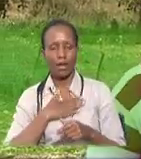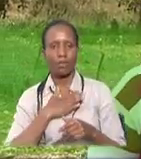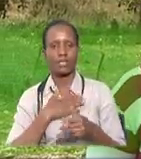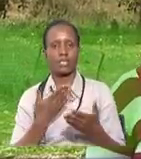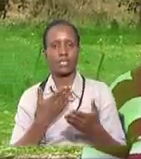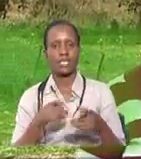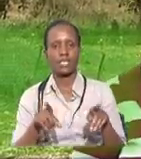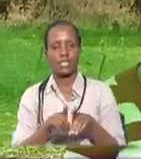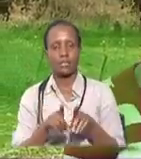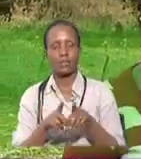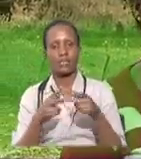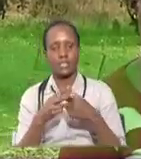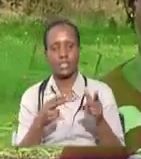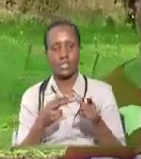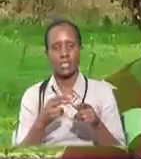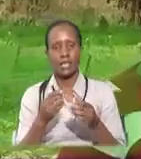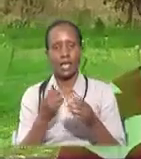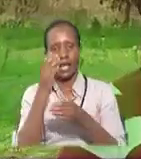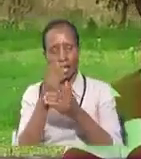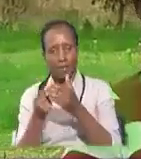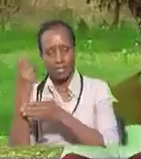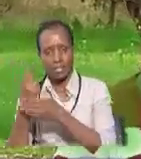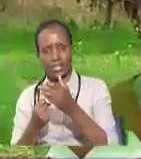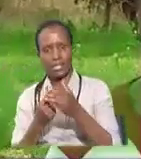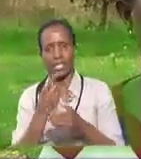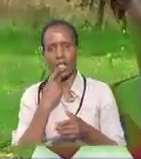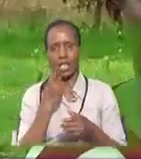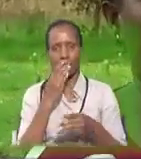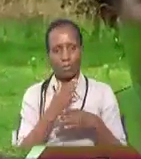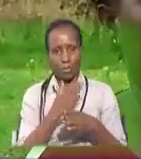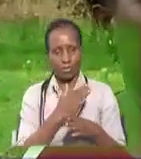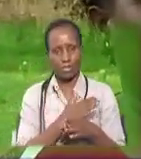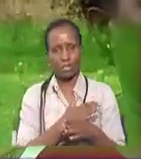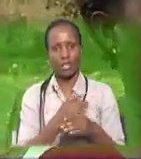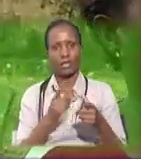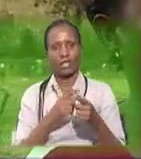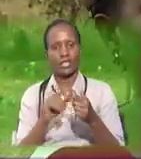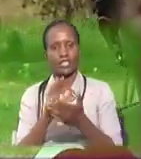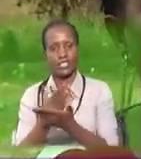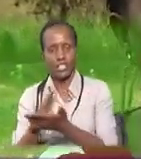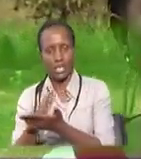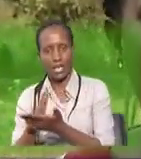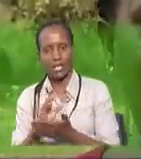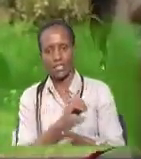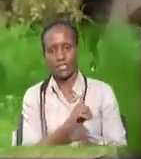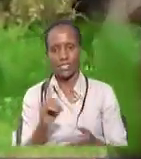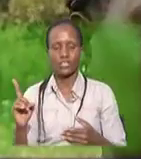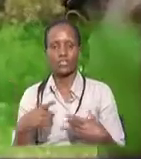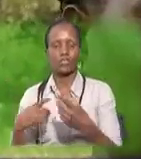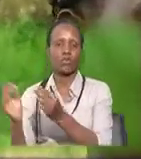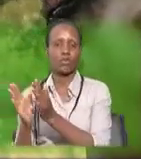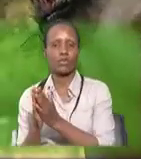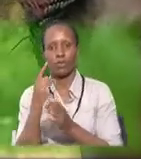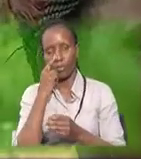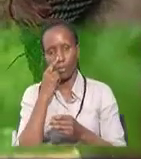zetu. Tomatoes tumeanza kufuna. Sahi ndio tumeanza kufuna. Tunangawana. Kila mtu